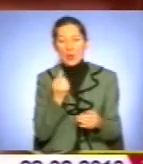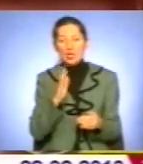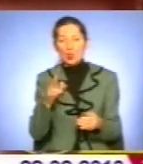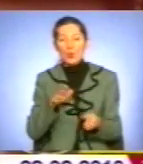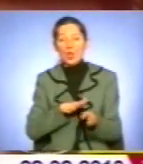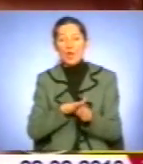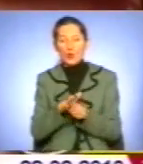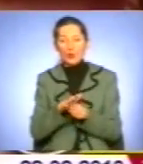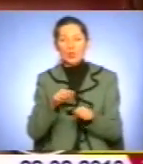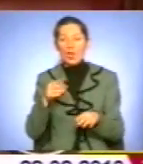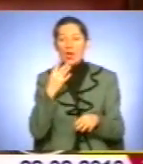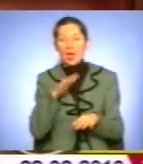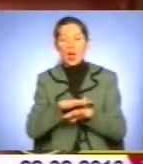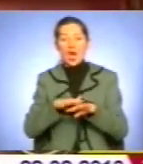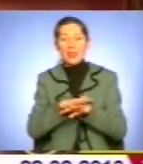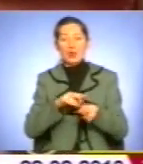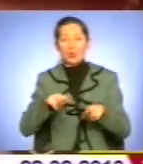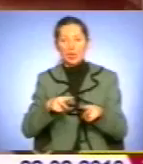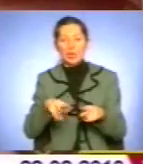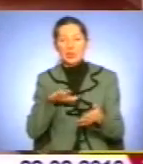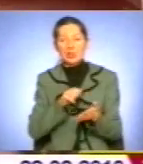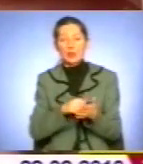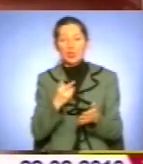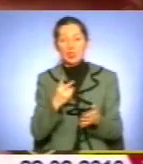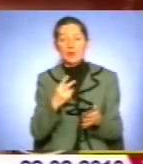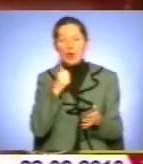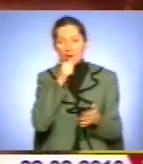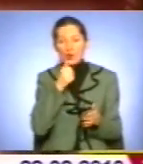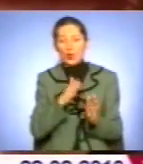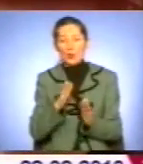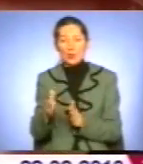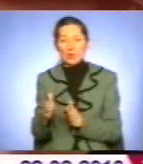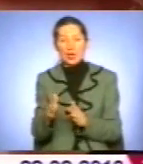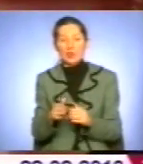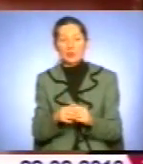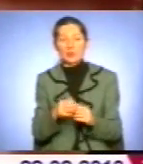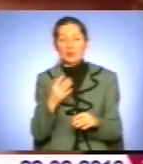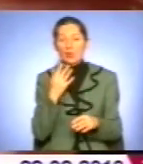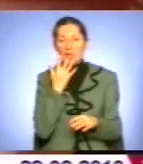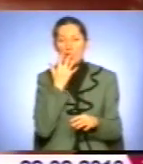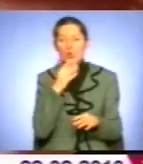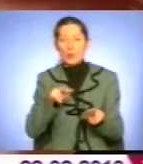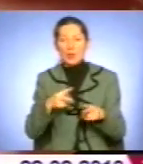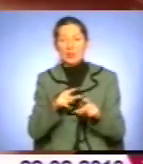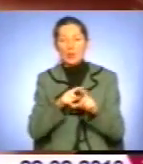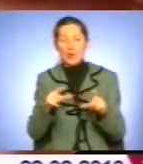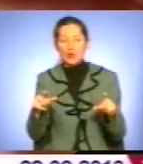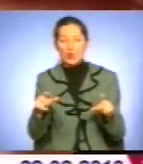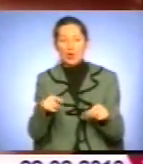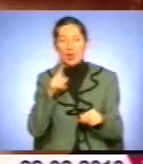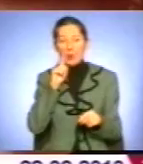народний танець. Займається, звичайно, другий рік підряд українськими народними танцями в школі. Крім того, вона